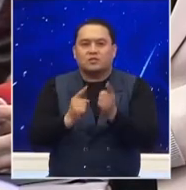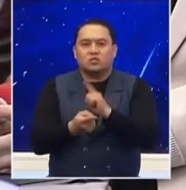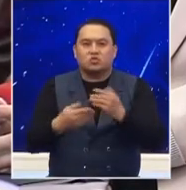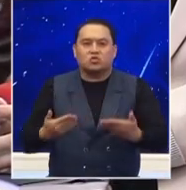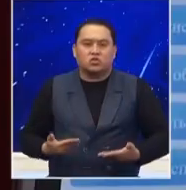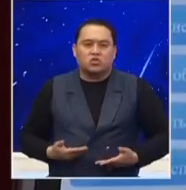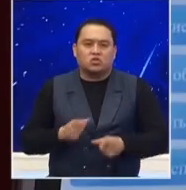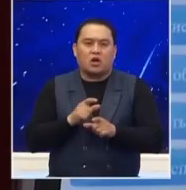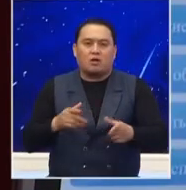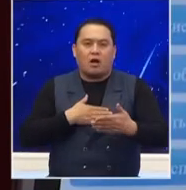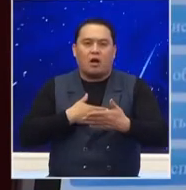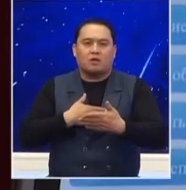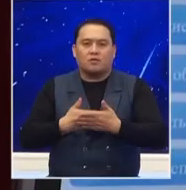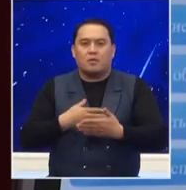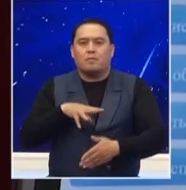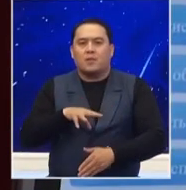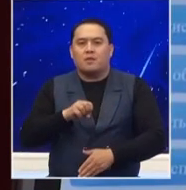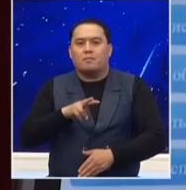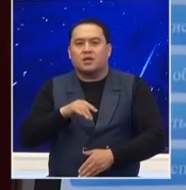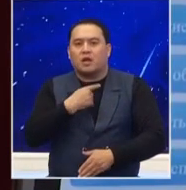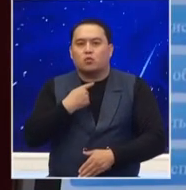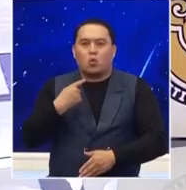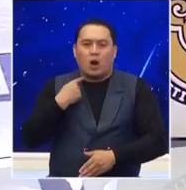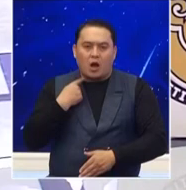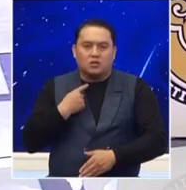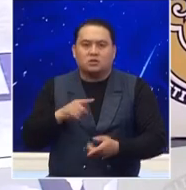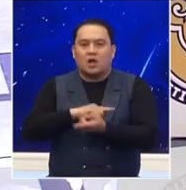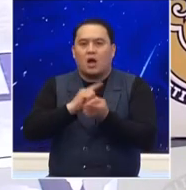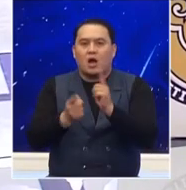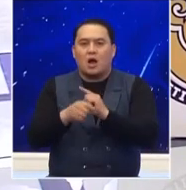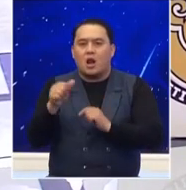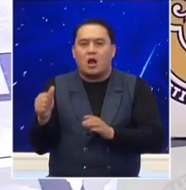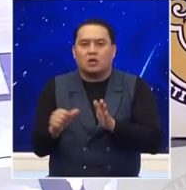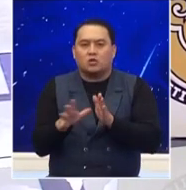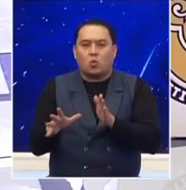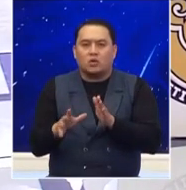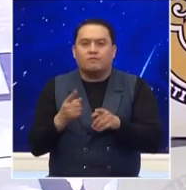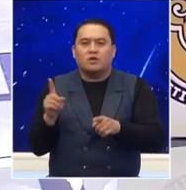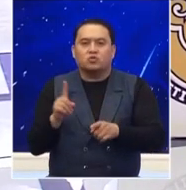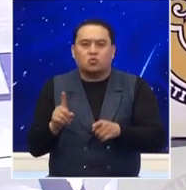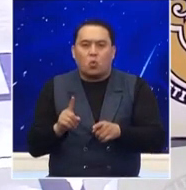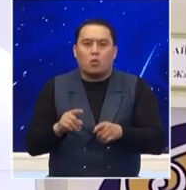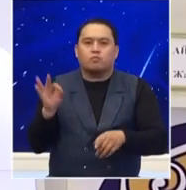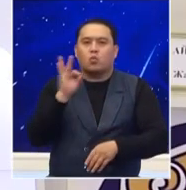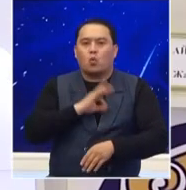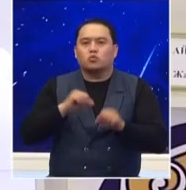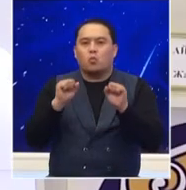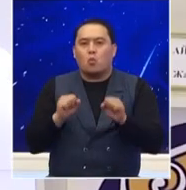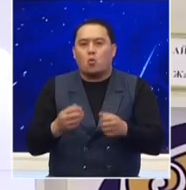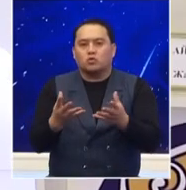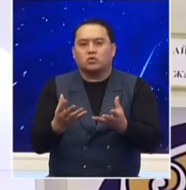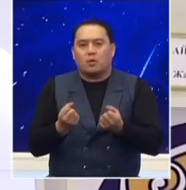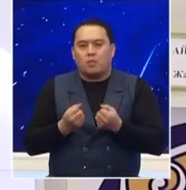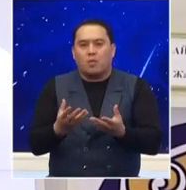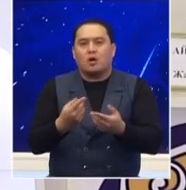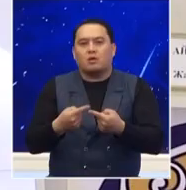жизни граждан. Мобильное приложение «Смарт Талдыкурган» – своеобразный электронный справочник, посредством которого пользователь